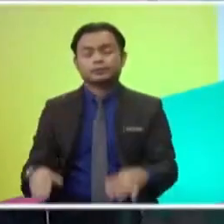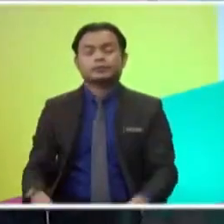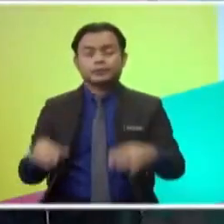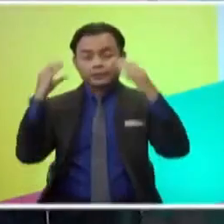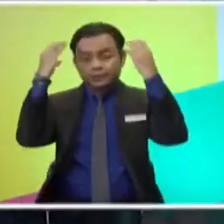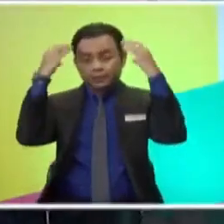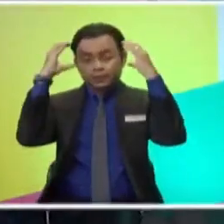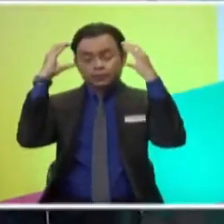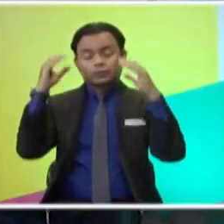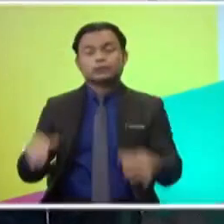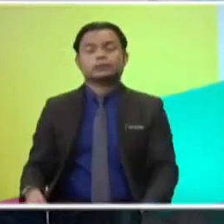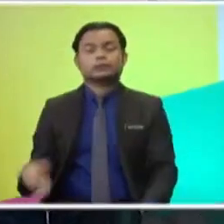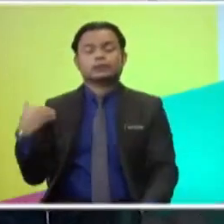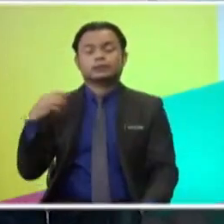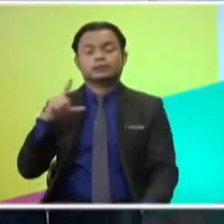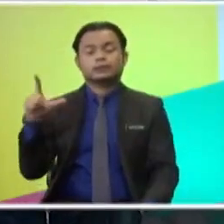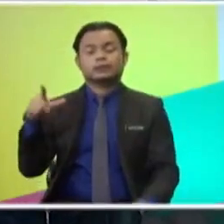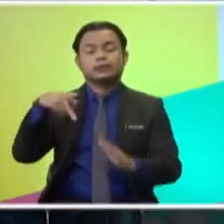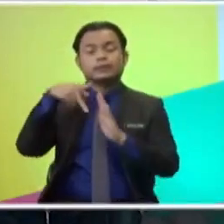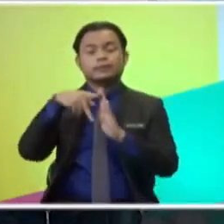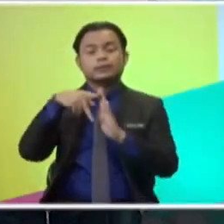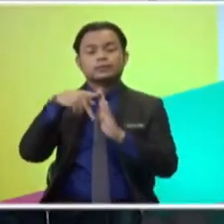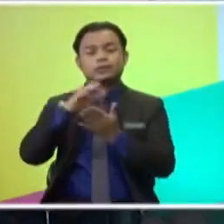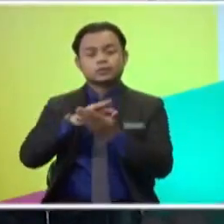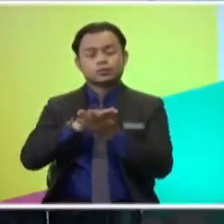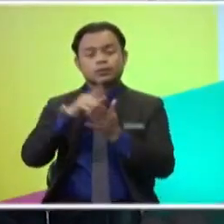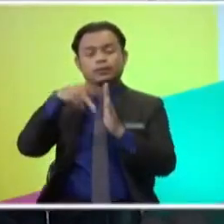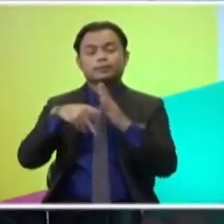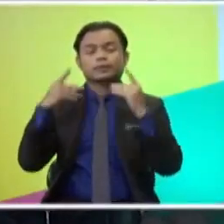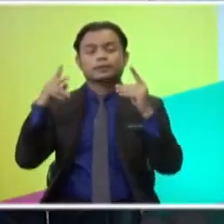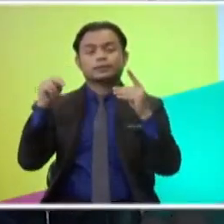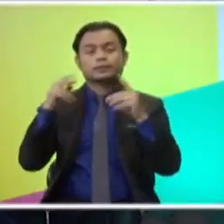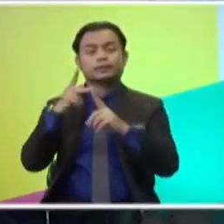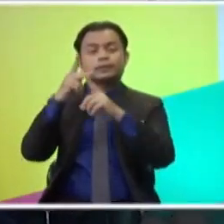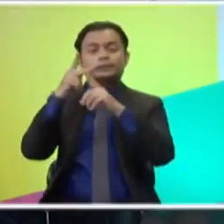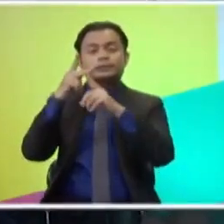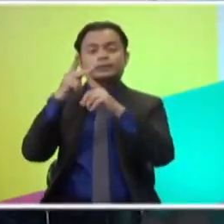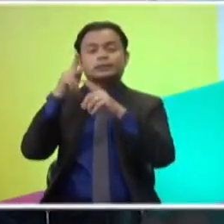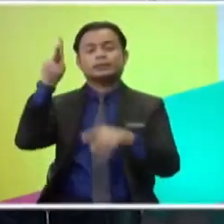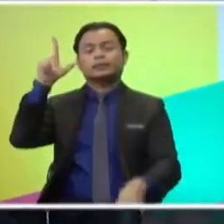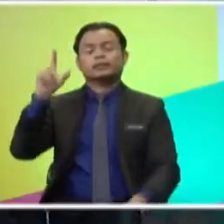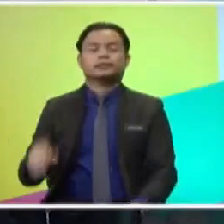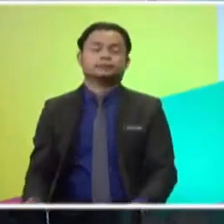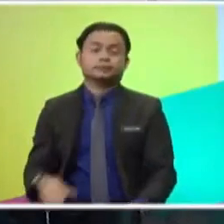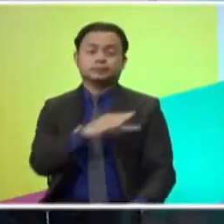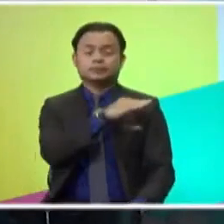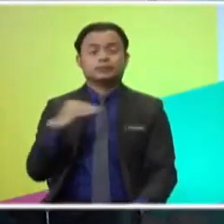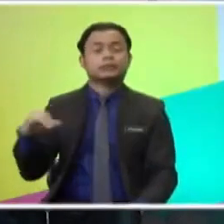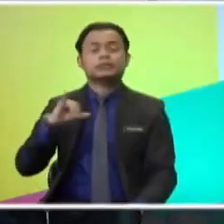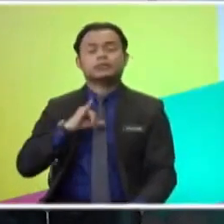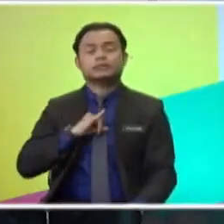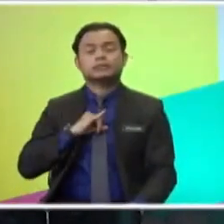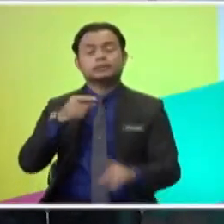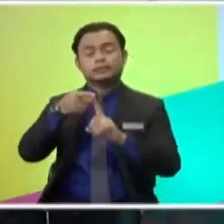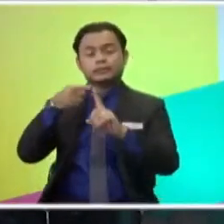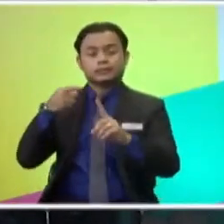Kebangsaan Pendidikan Khas Setapak, manakala Cikgu Saiful, jurubahasa yang menemani kita pada hari ini, adalah dari Sekolah Menengah Pendidikan Khas